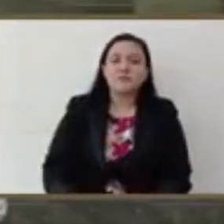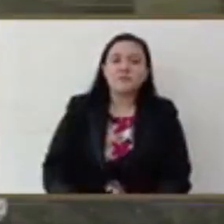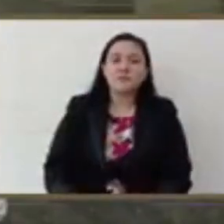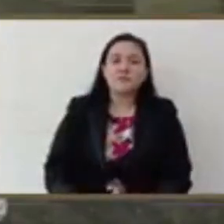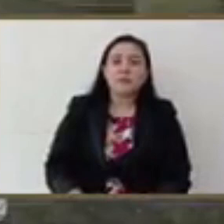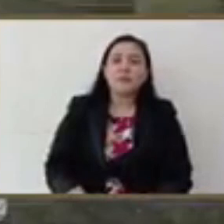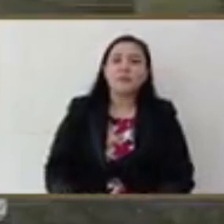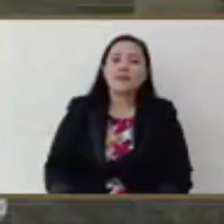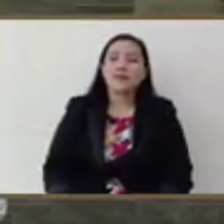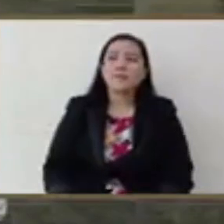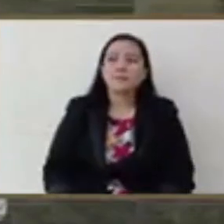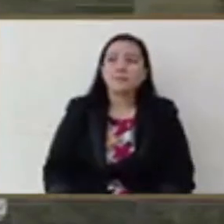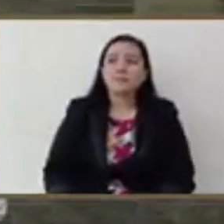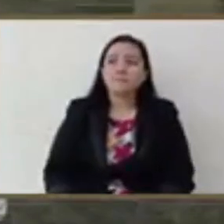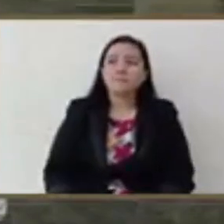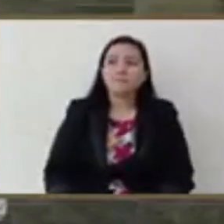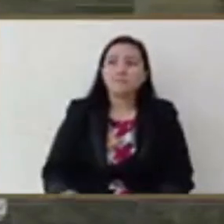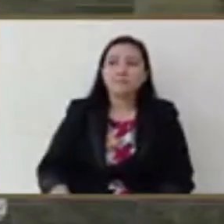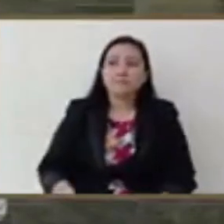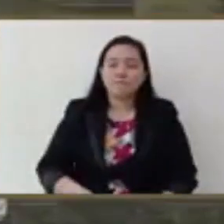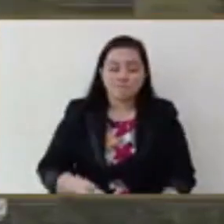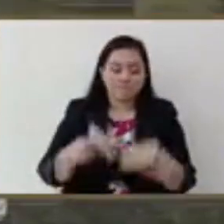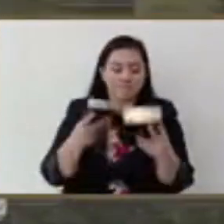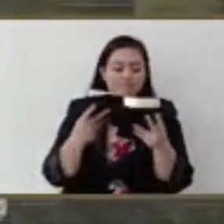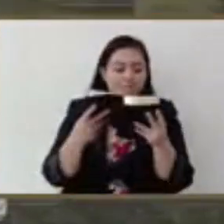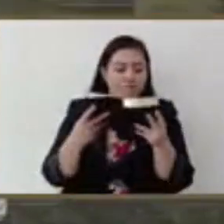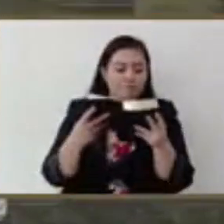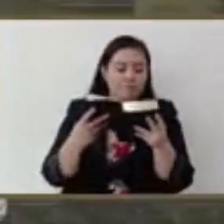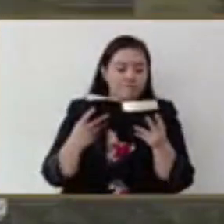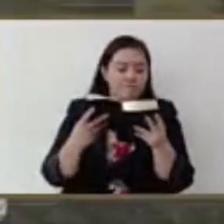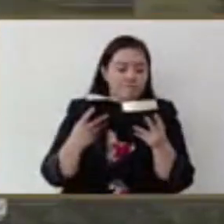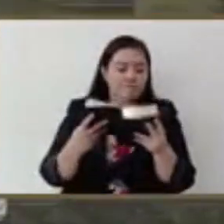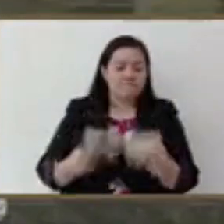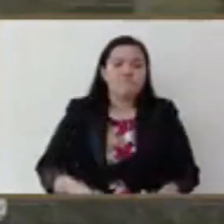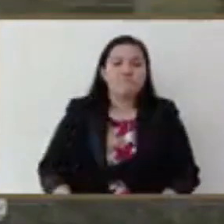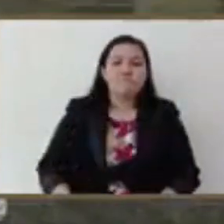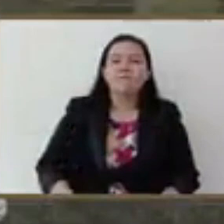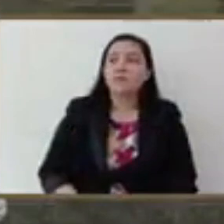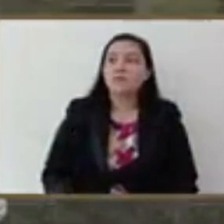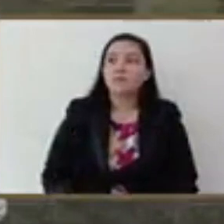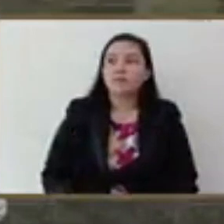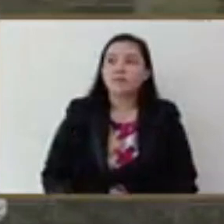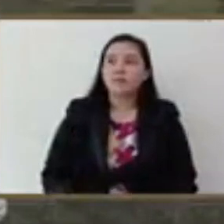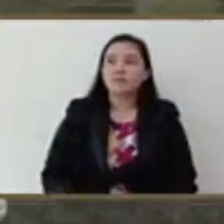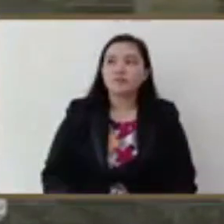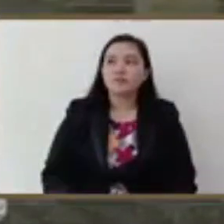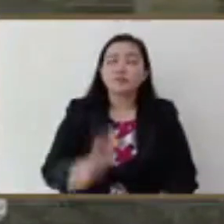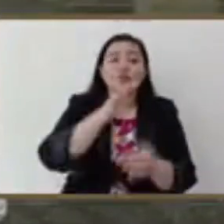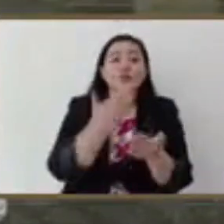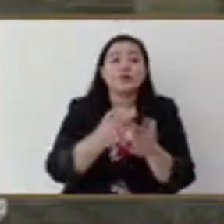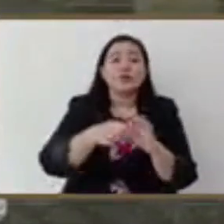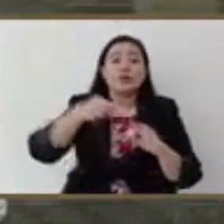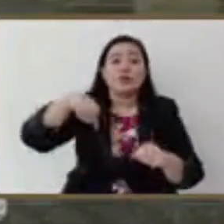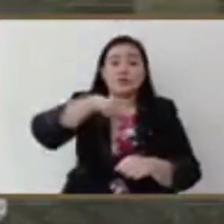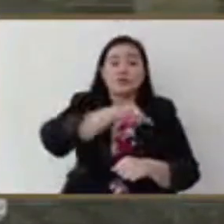says, teaching and admonishing. You see, saan po everyone must understand na